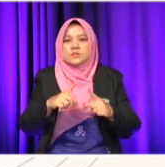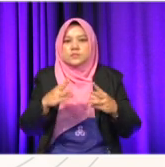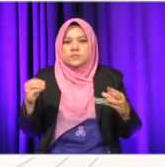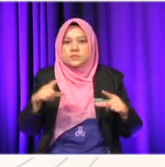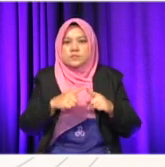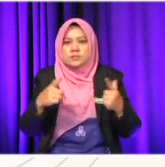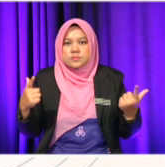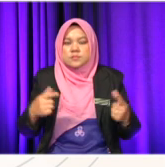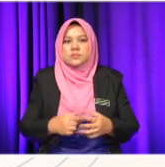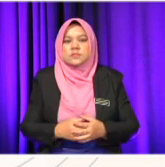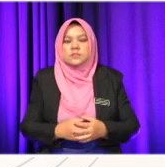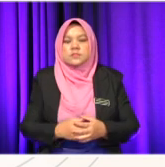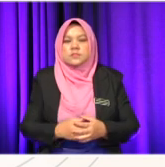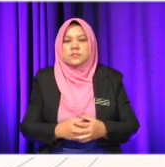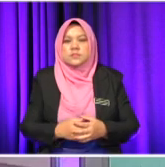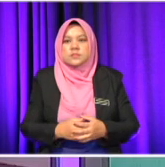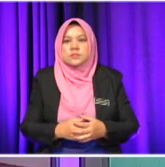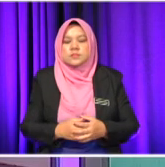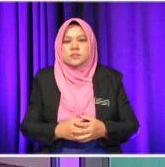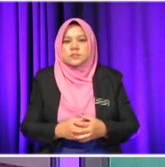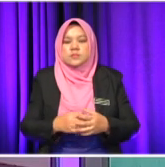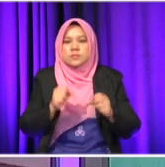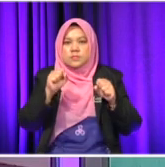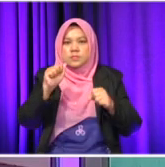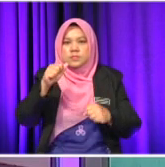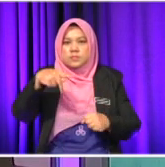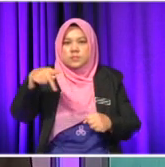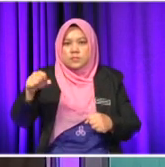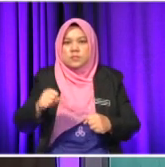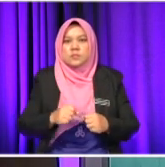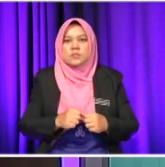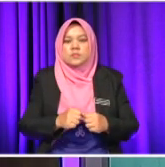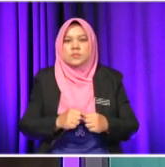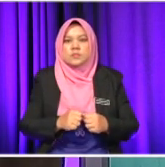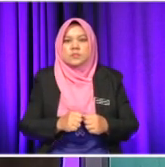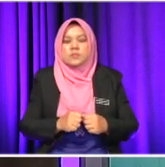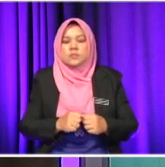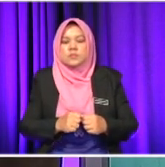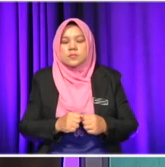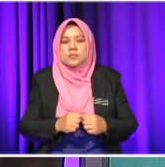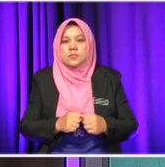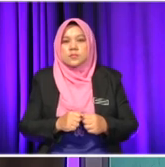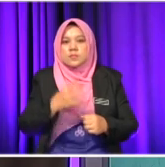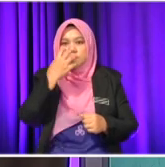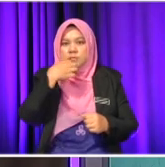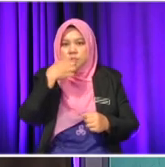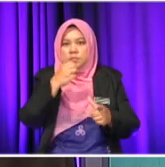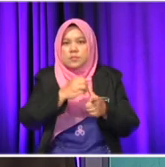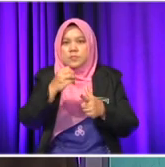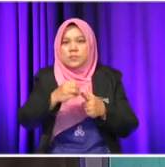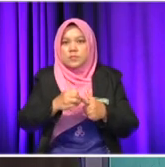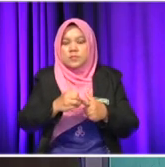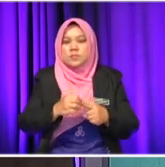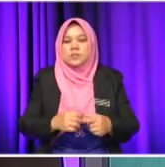sebagainya Oke untuk aplikasi modale kamu boleh letak di Android ataupun appto bergantung kepada apa yang kamu